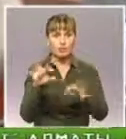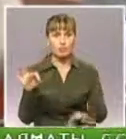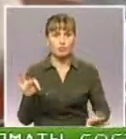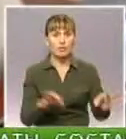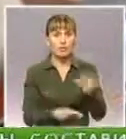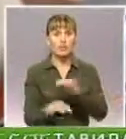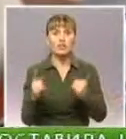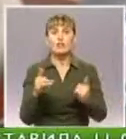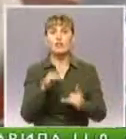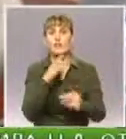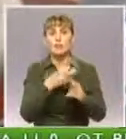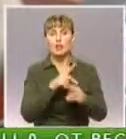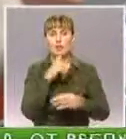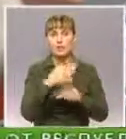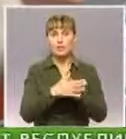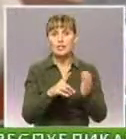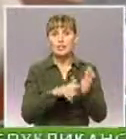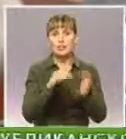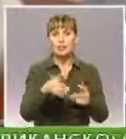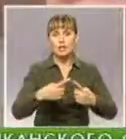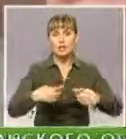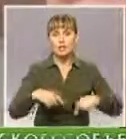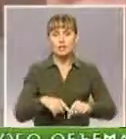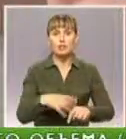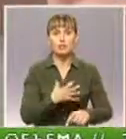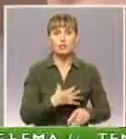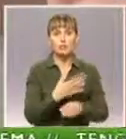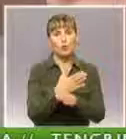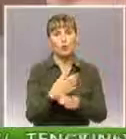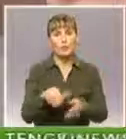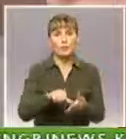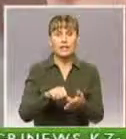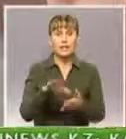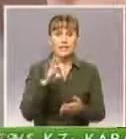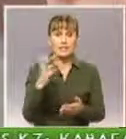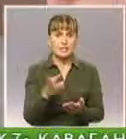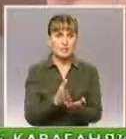это почти 7 тысяч организаций. Значительная их доля представлена в